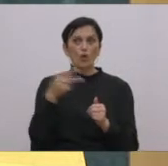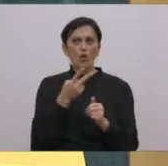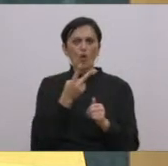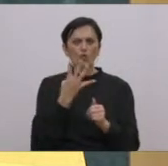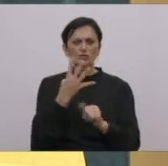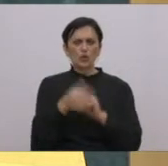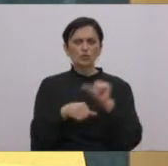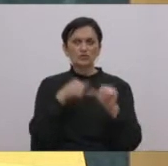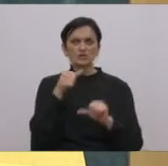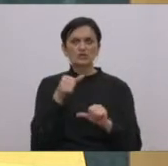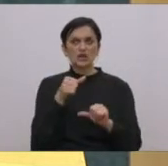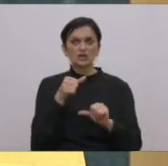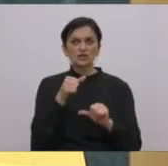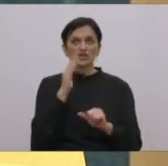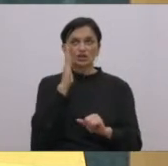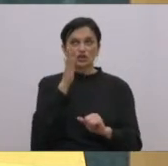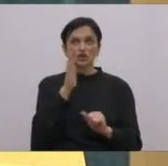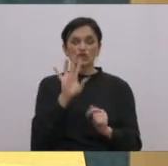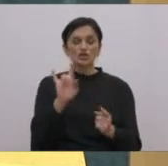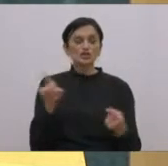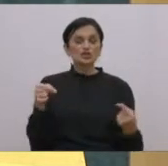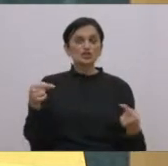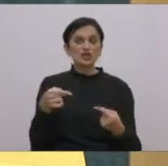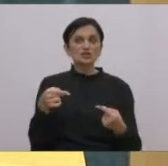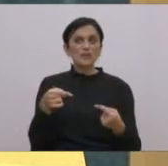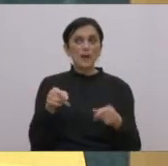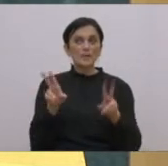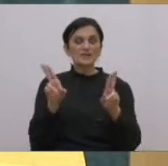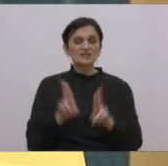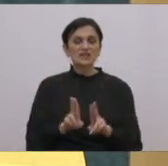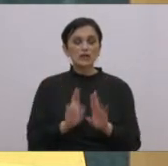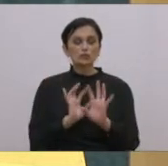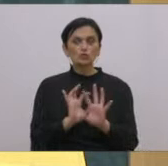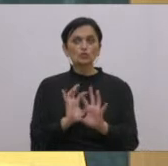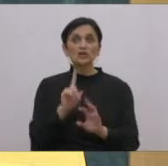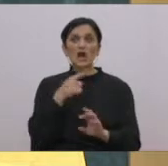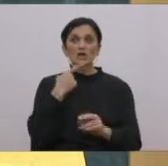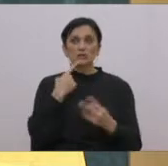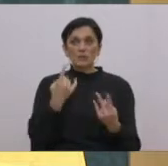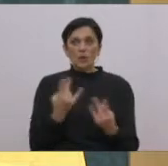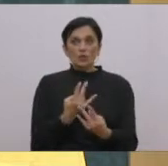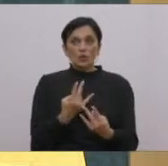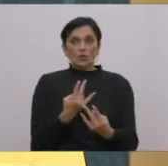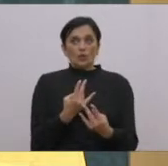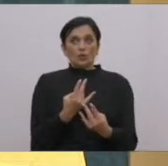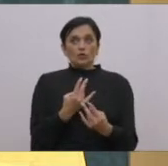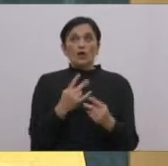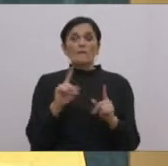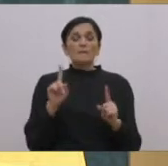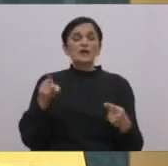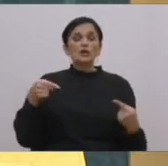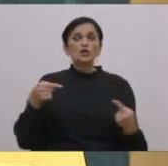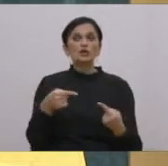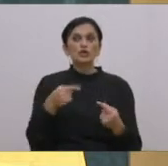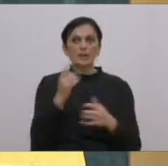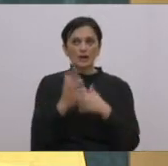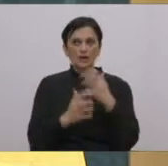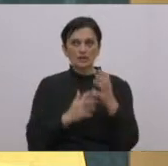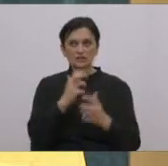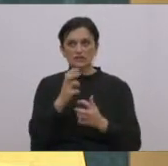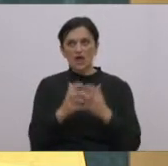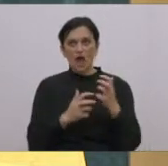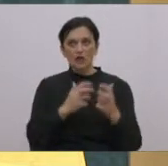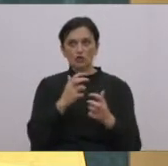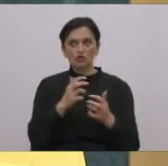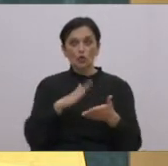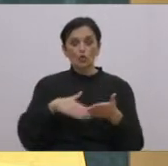2024 წელს, იქნება შესაბამისი სტანდარტით უზრუნველყოფილი. რა თქმა უნდა, შესაბამისი საერთაშორისო